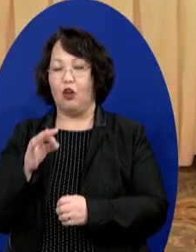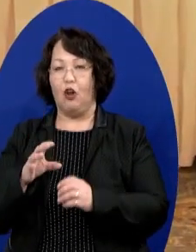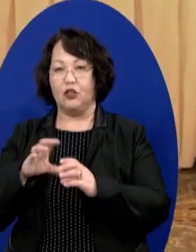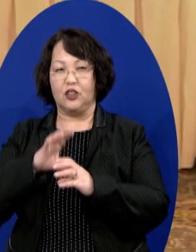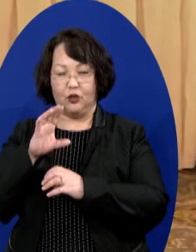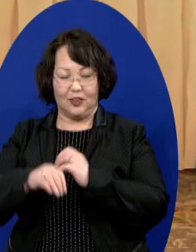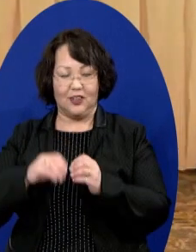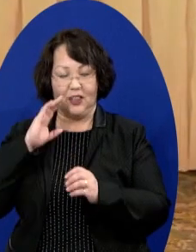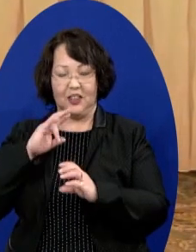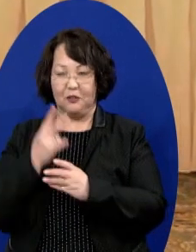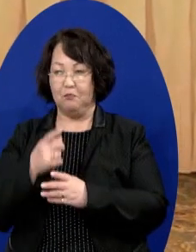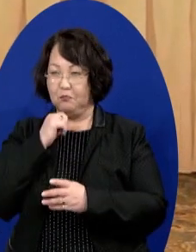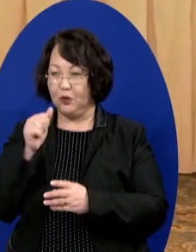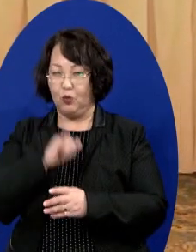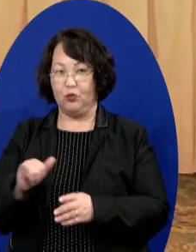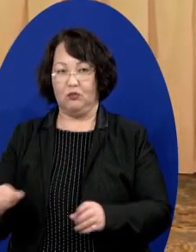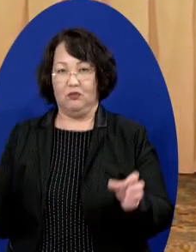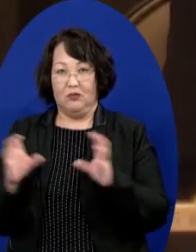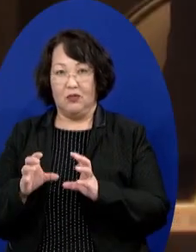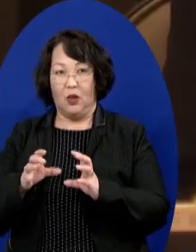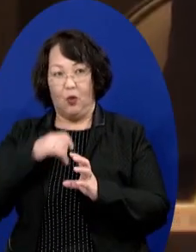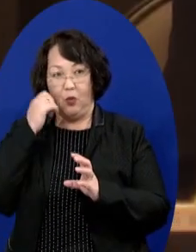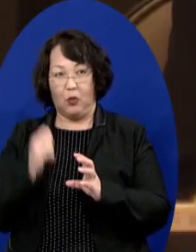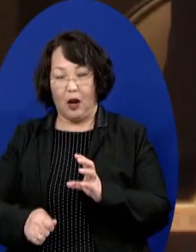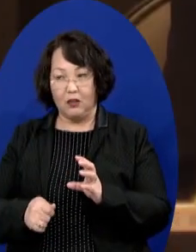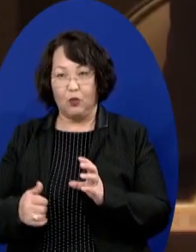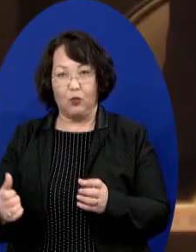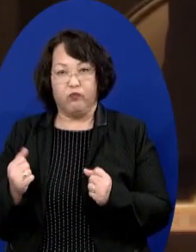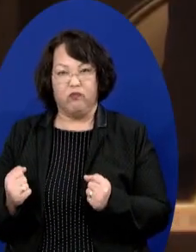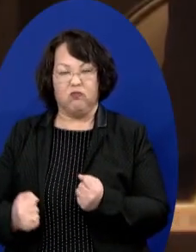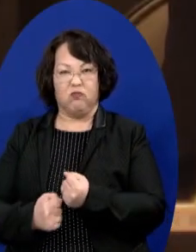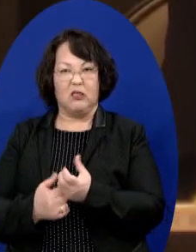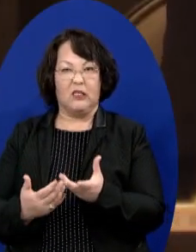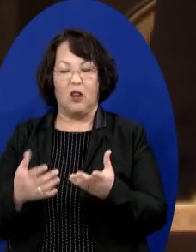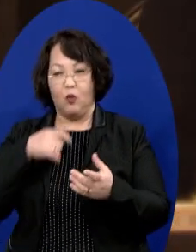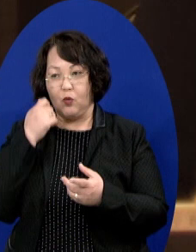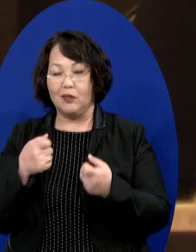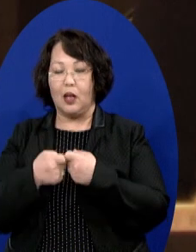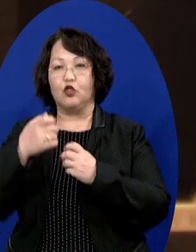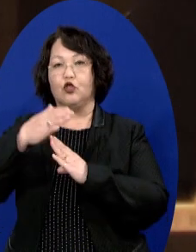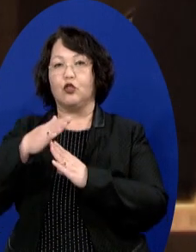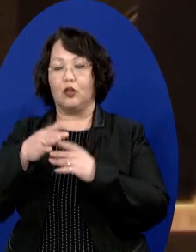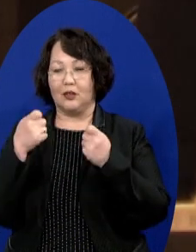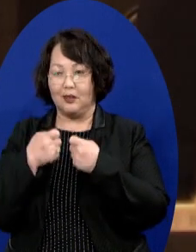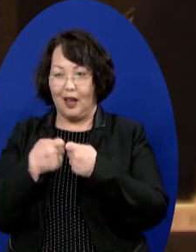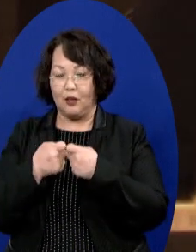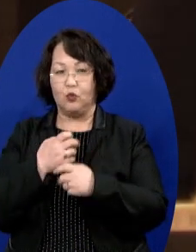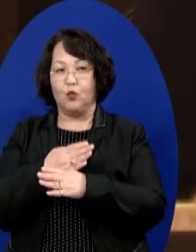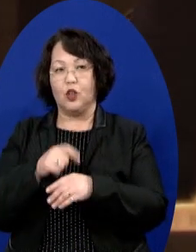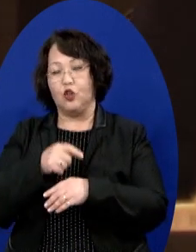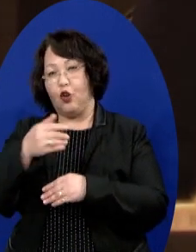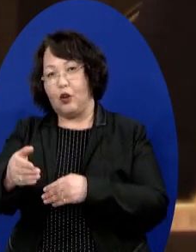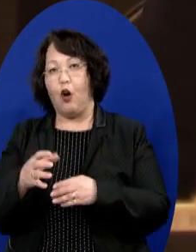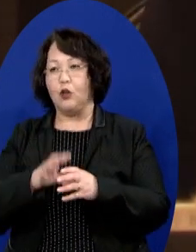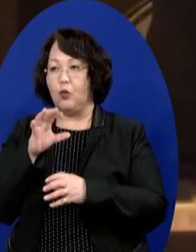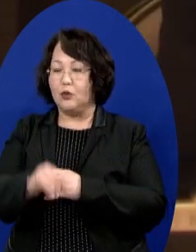өргөдөж оролцсон нь Украины талбарт хүчний харьцаа хаашаа чигтэй байхав. За Украины дайныг зогсоох, дайн дууснаас хойш олон улсын аюулгүй